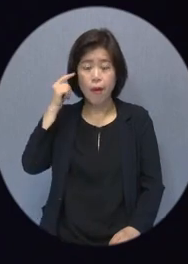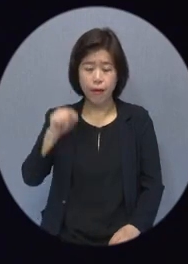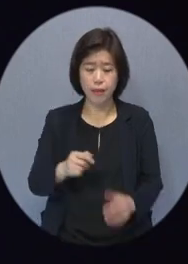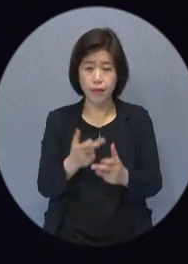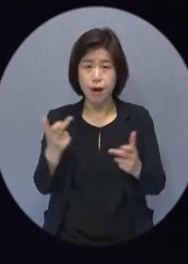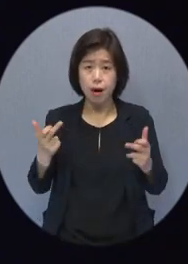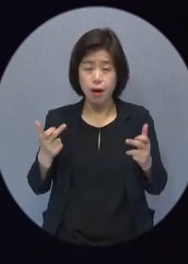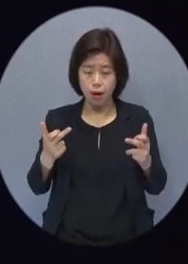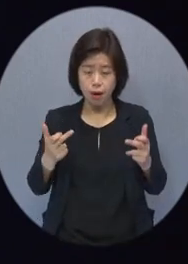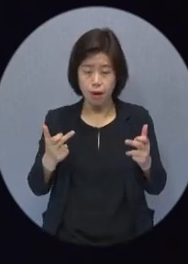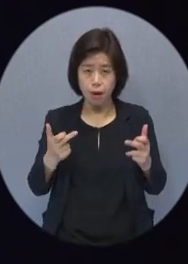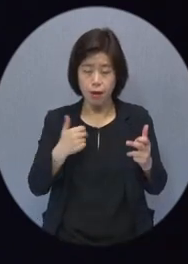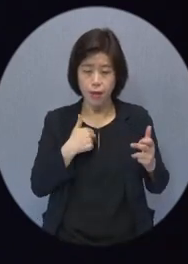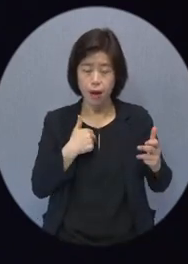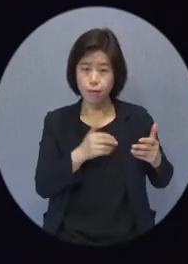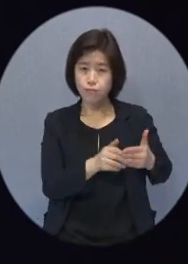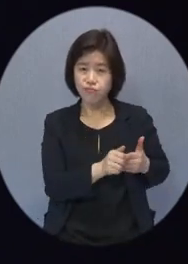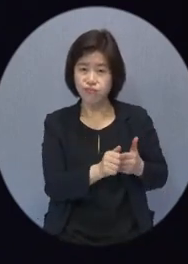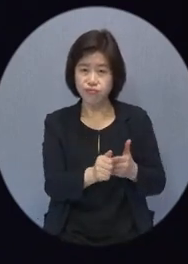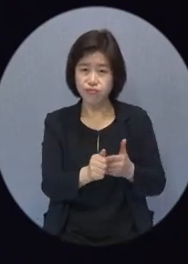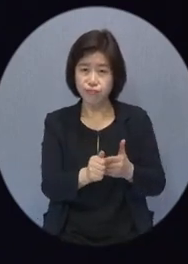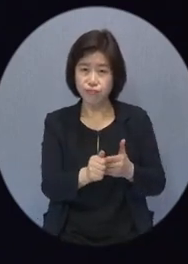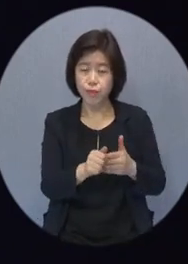산속으로 데려왔을까?